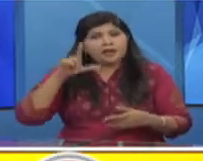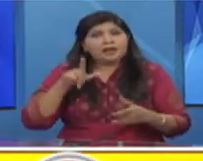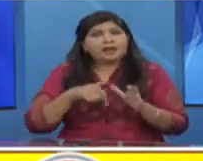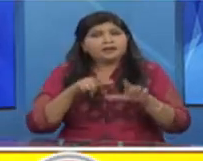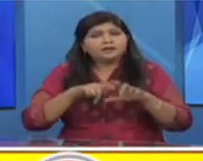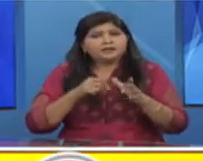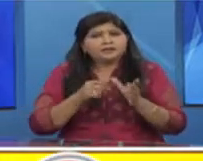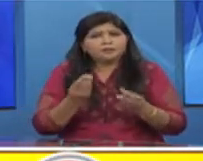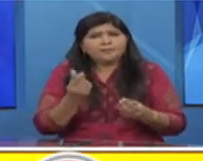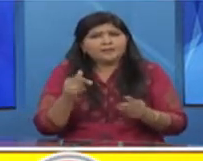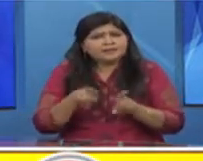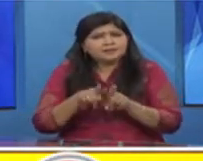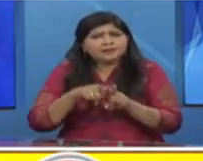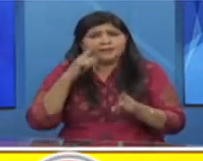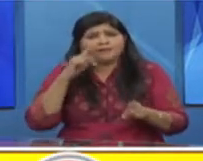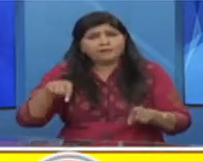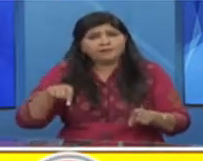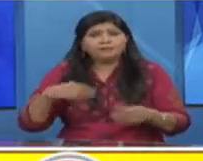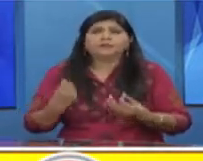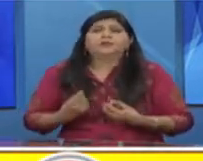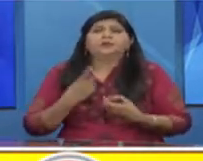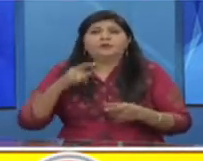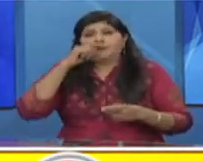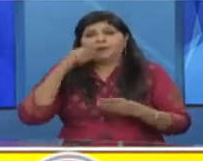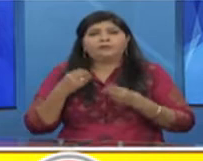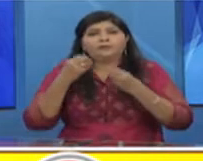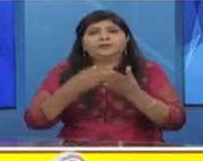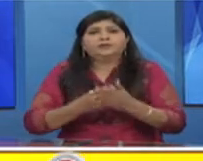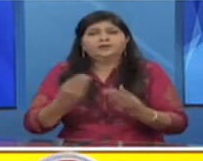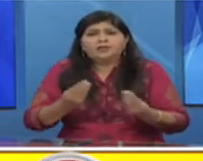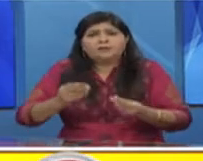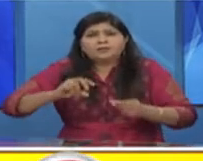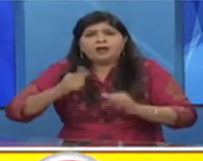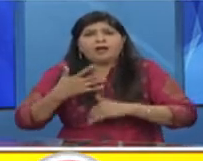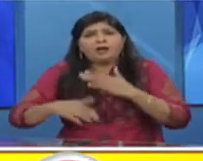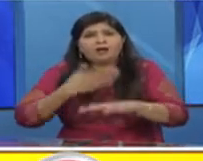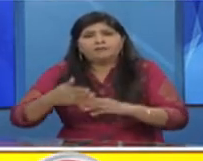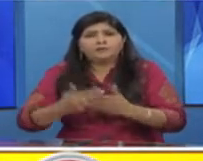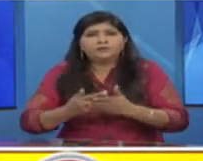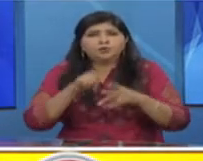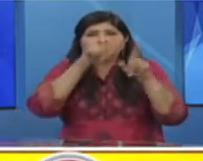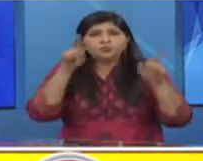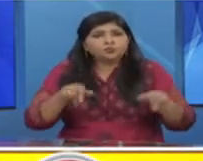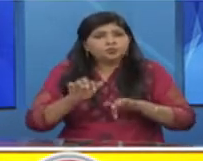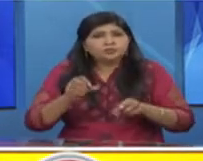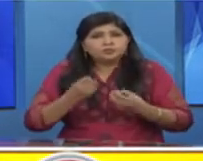सम्मान। और देखते ही देखते इसके तुरंत बाद सोशल मीडिया